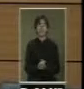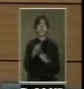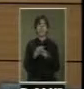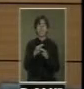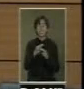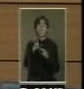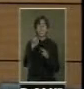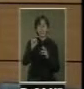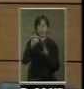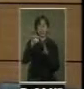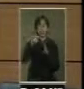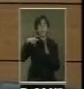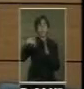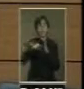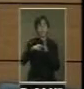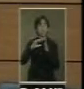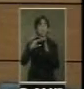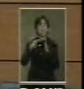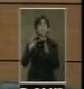คุณสุพัชรีธรรมเพชร